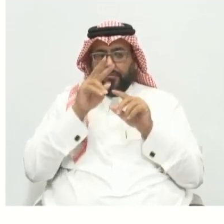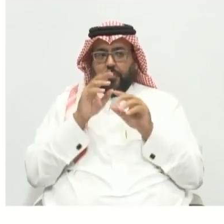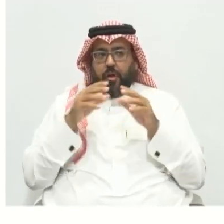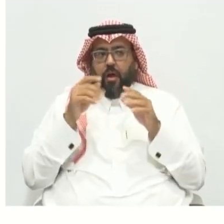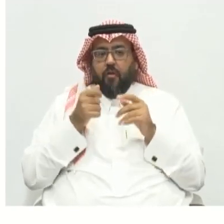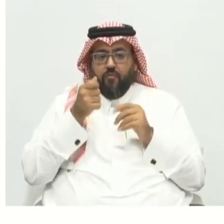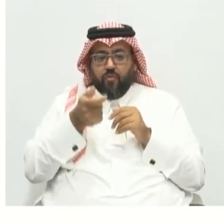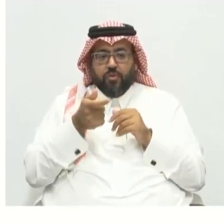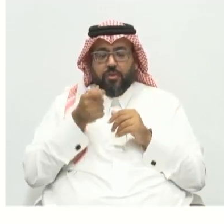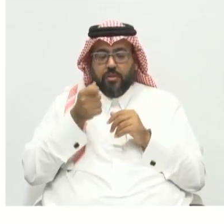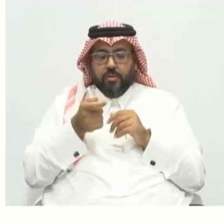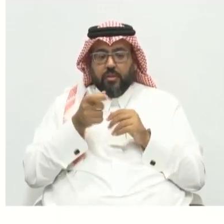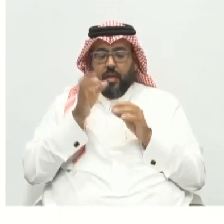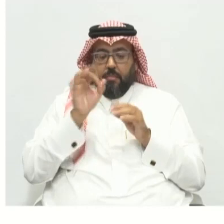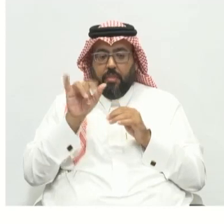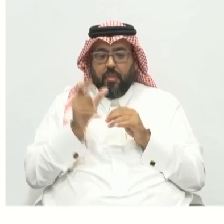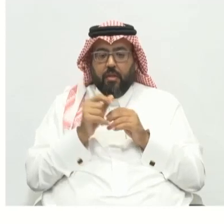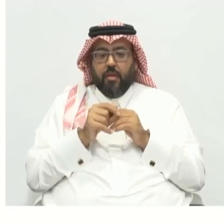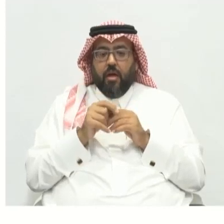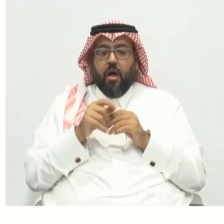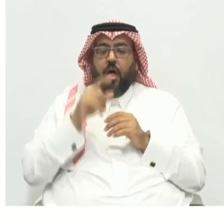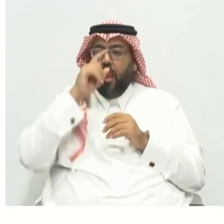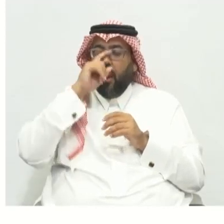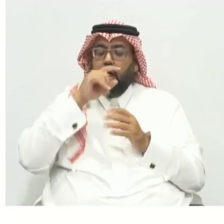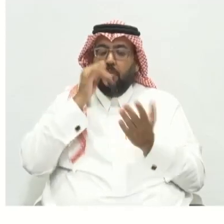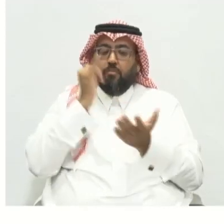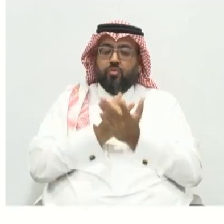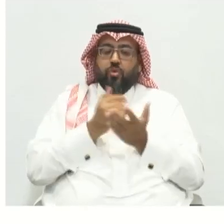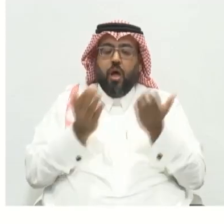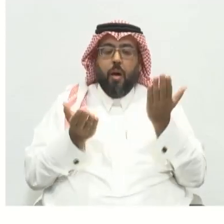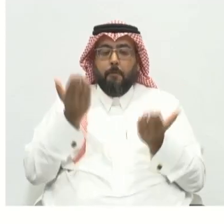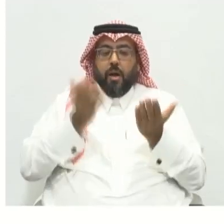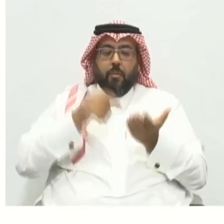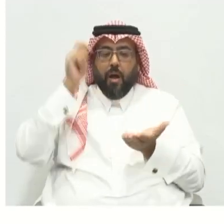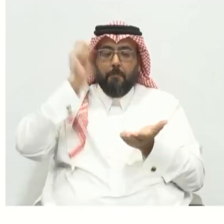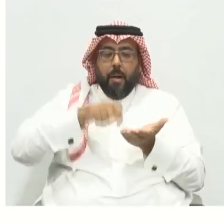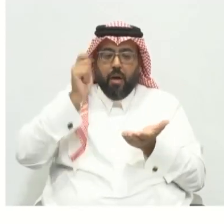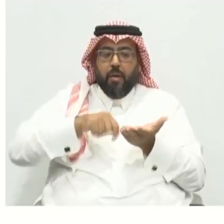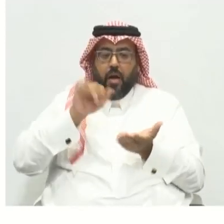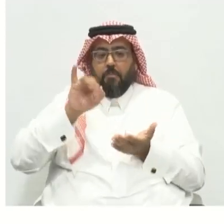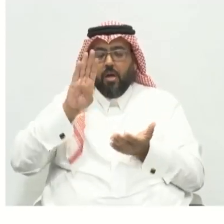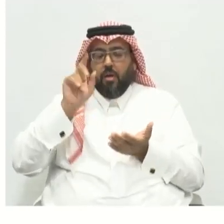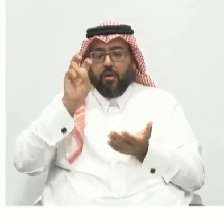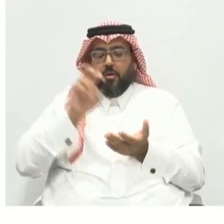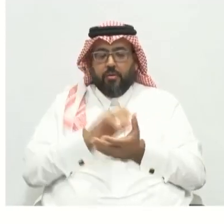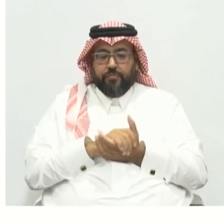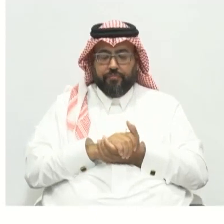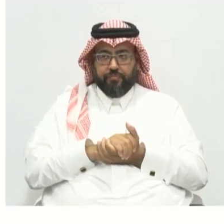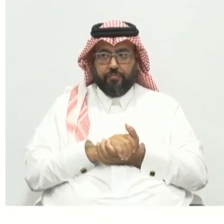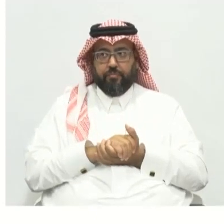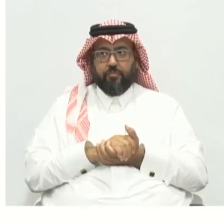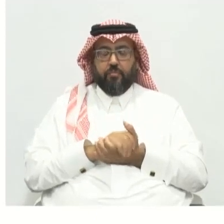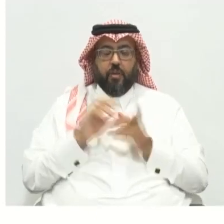مادي ويقوم بتطبيقها من السلطه العامه للقضاء السلطه العامه في الدوله في الدوله